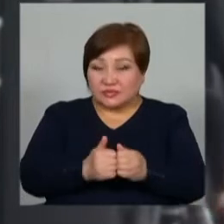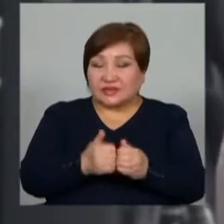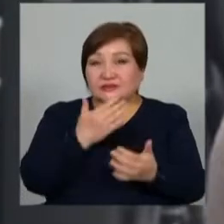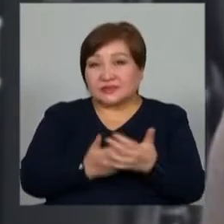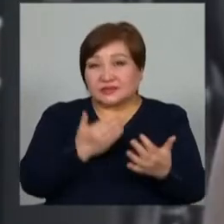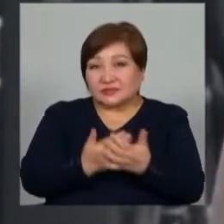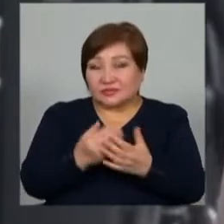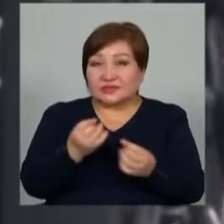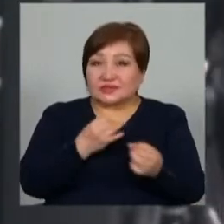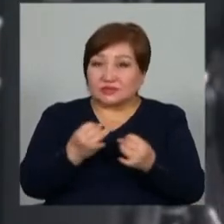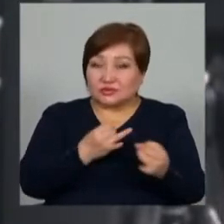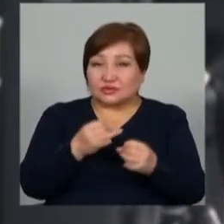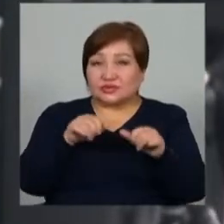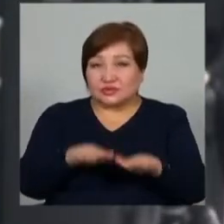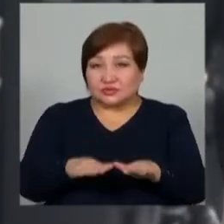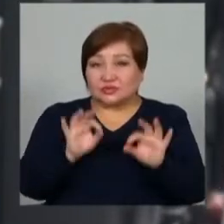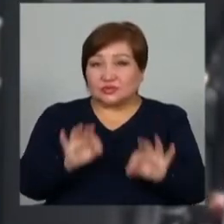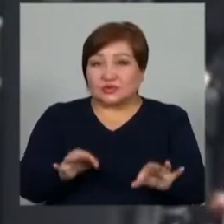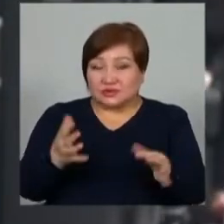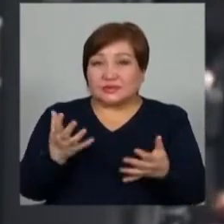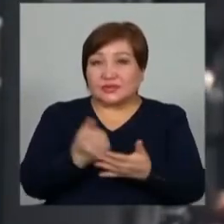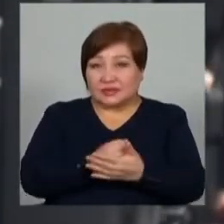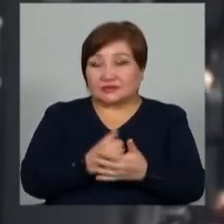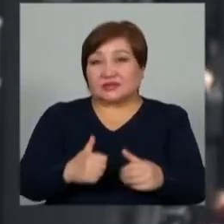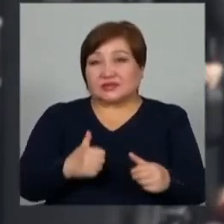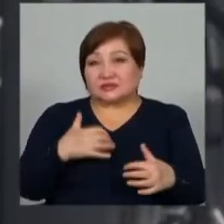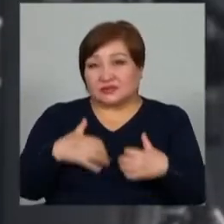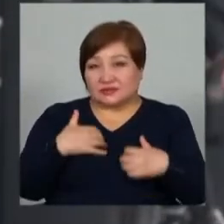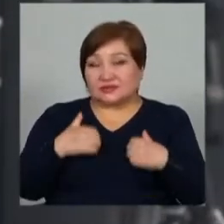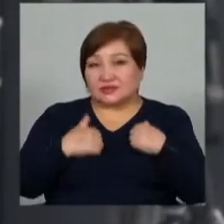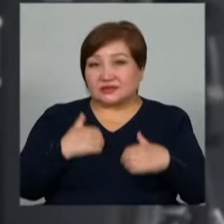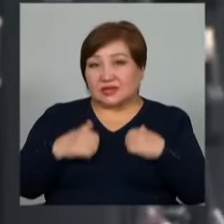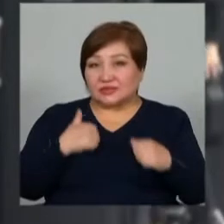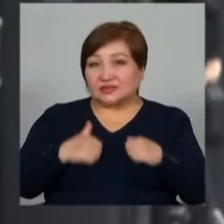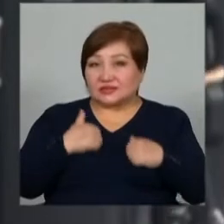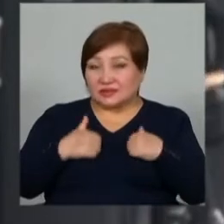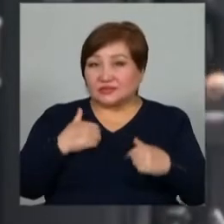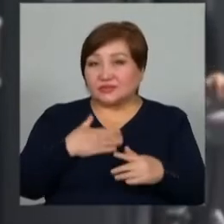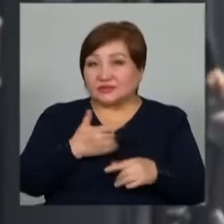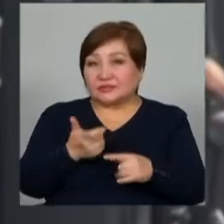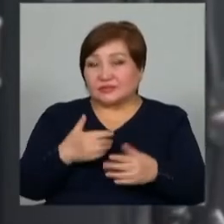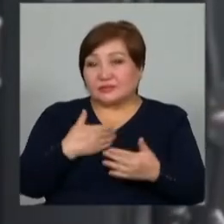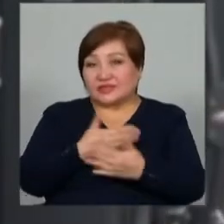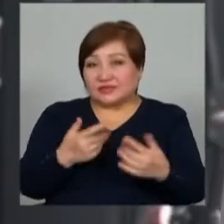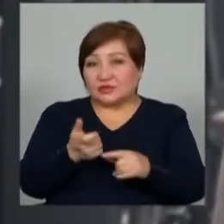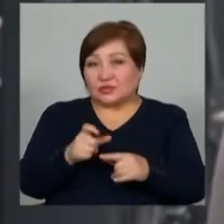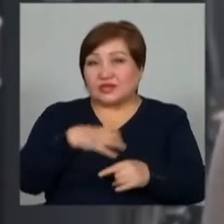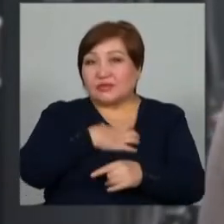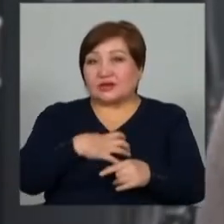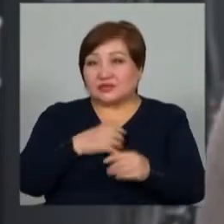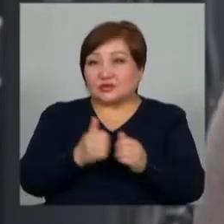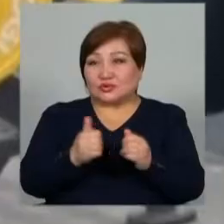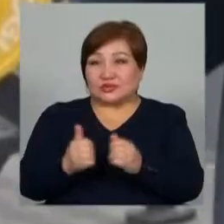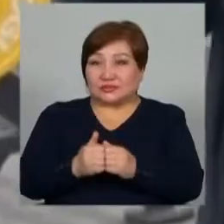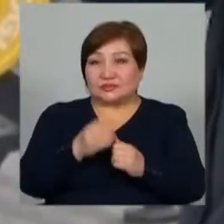енді шешуге тырысып беруге тырысамыз. Енді бізге де өте маңызды, көршілерімізбен жақсы қарым-қатынаста